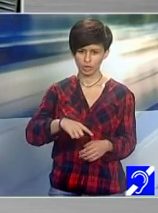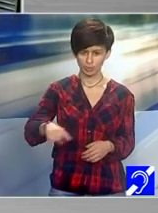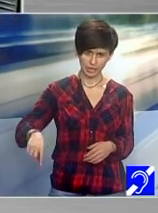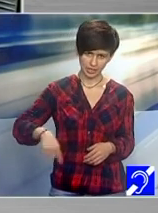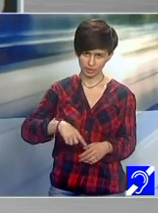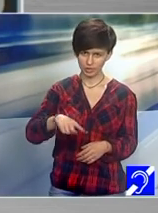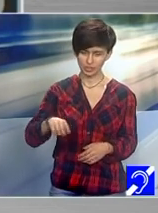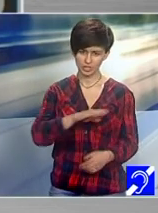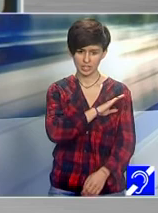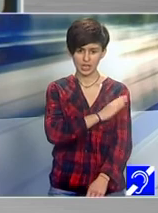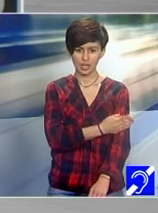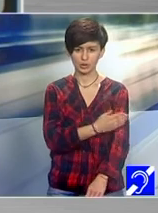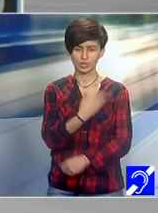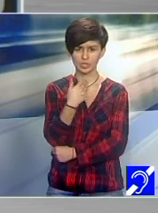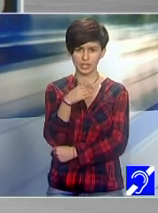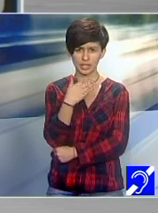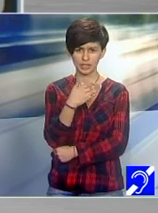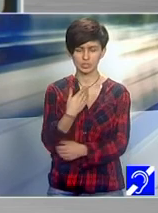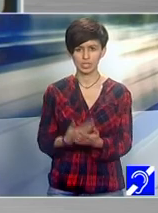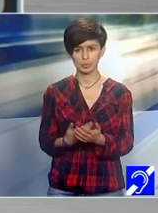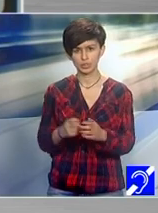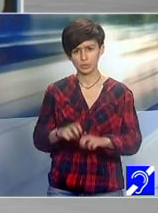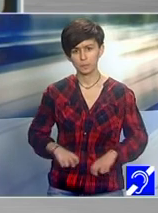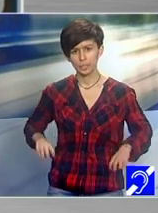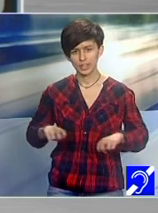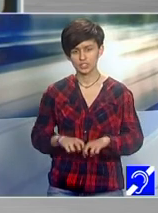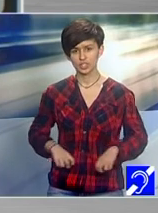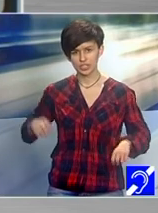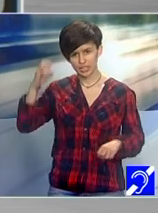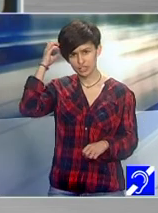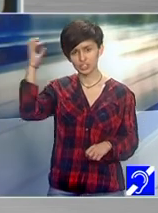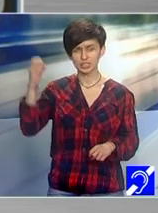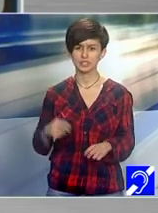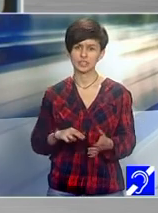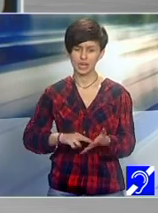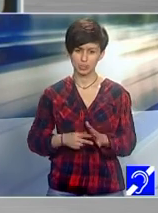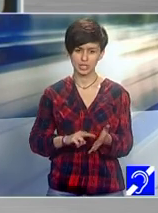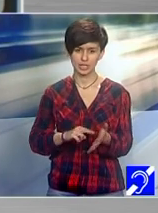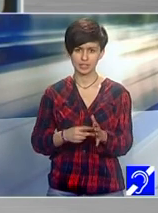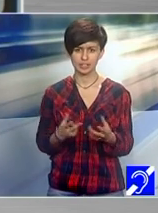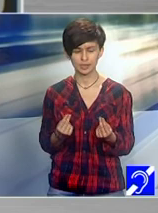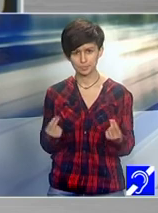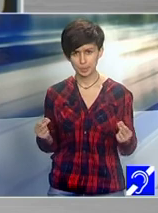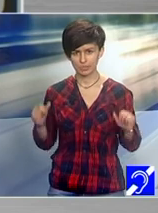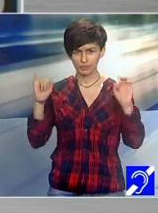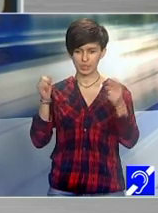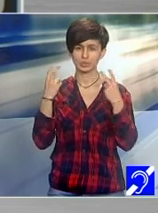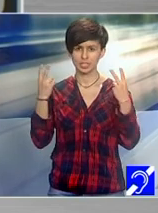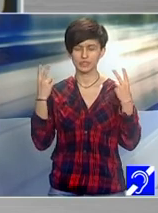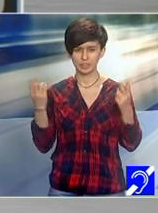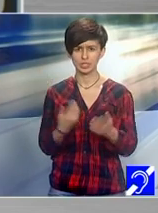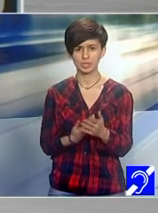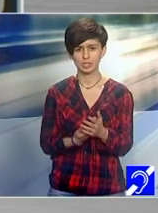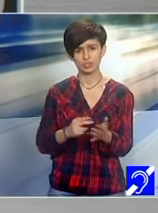din Autoritatea Națională pentru Cercetare Științifică și Inovare, am organizat o serie de evenimente pentru a